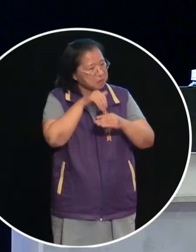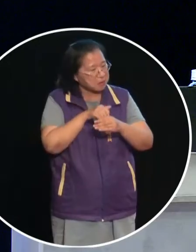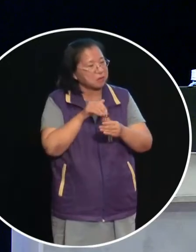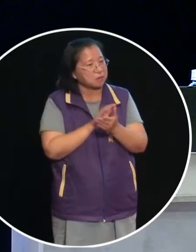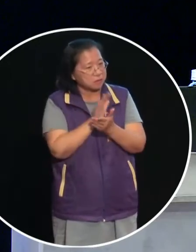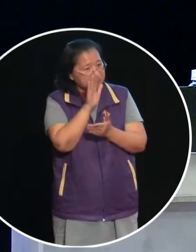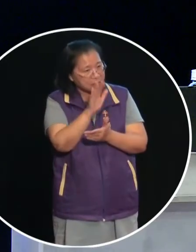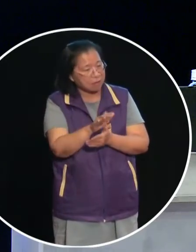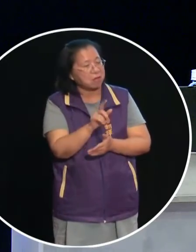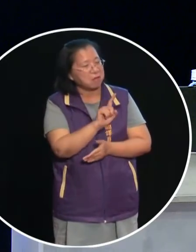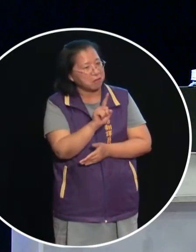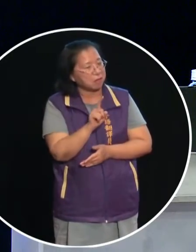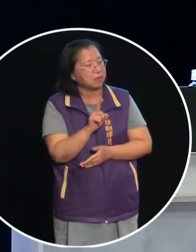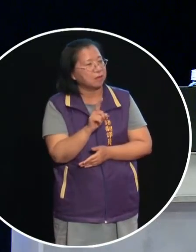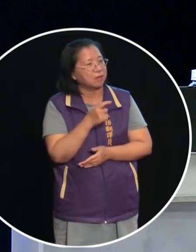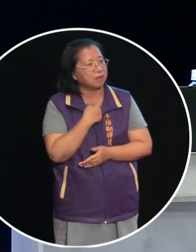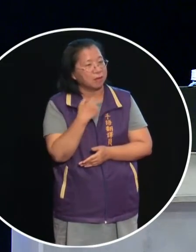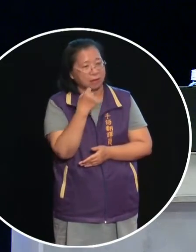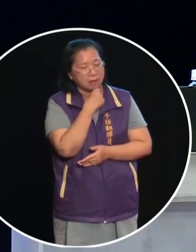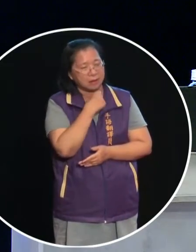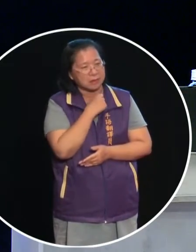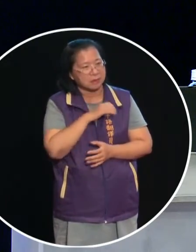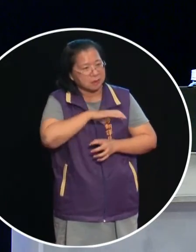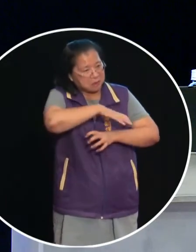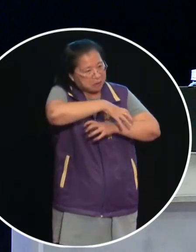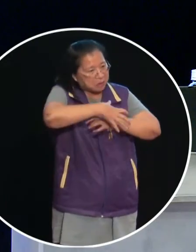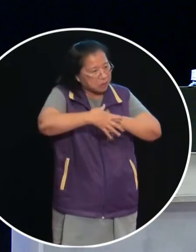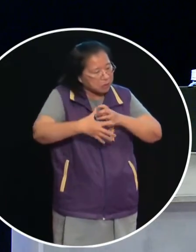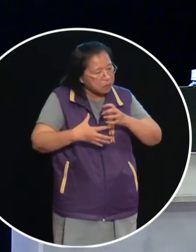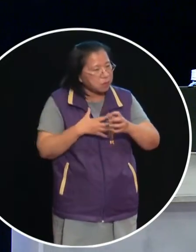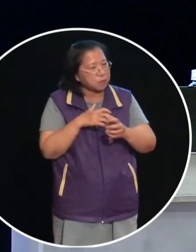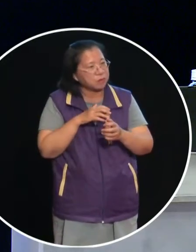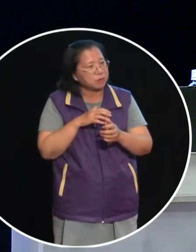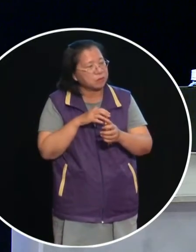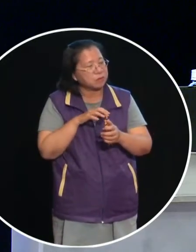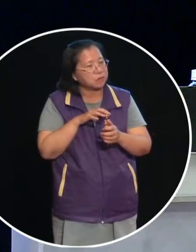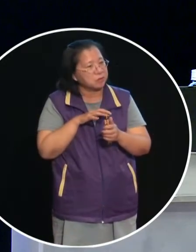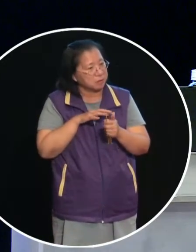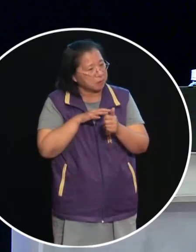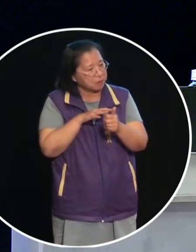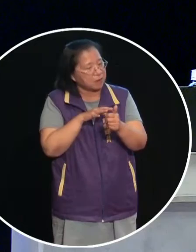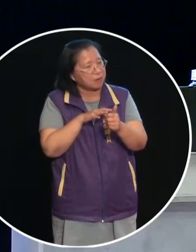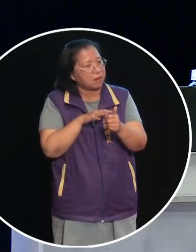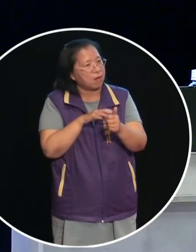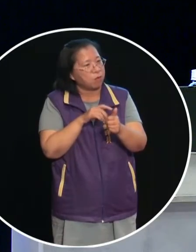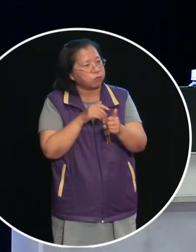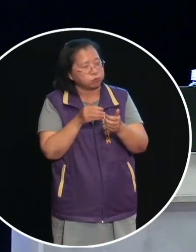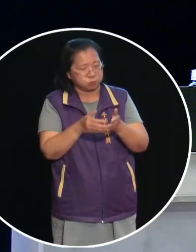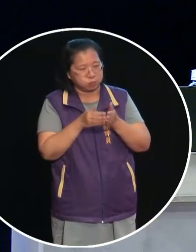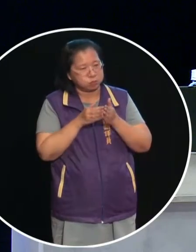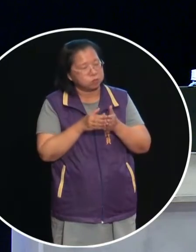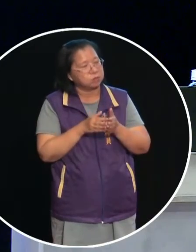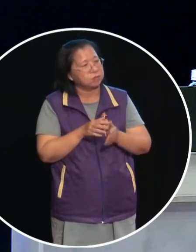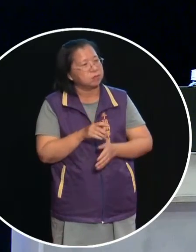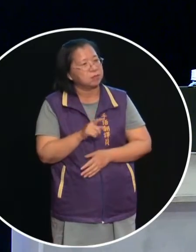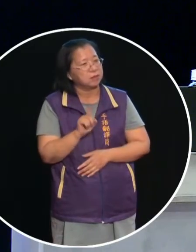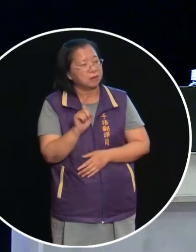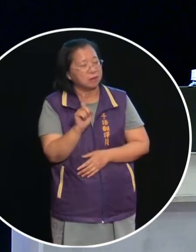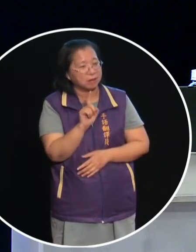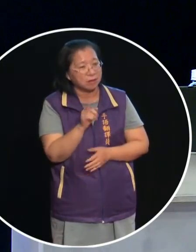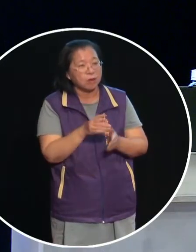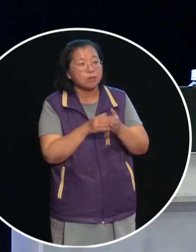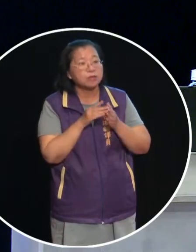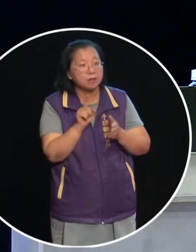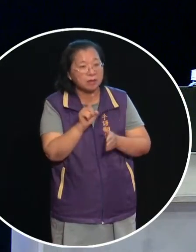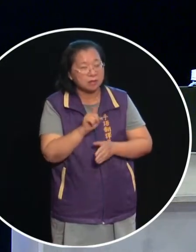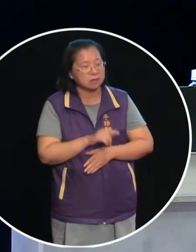以。我觉得台湾要做国际宣传站，这个很重要，因为需要找回话语权，是目